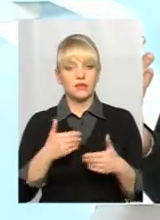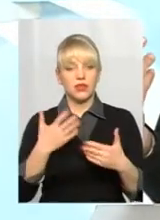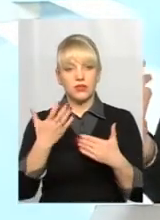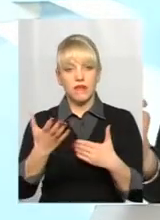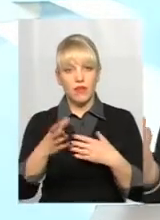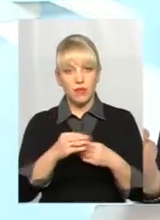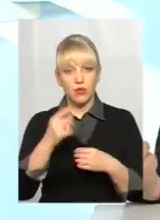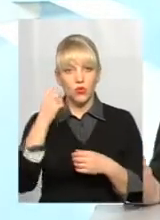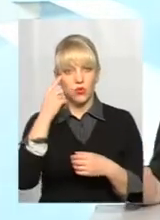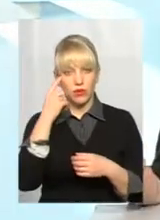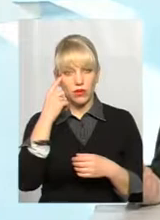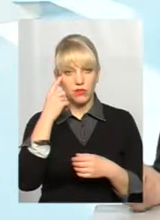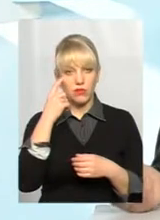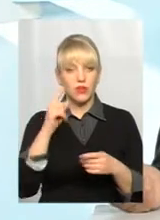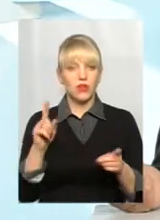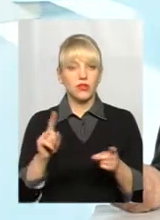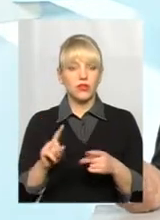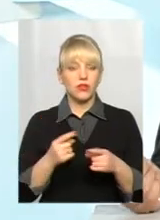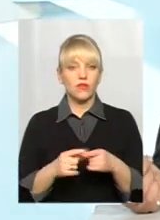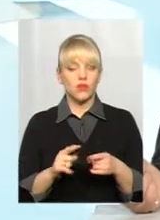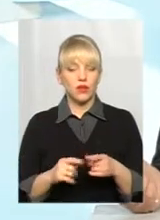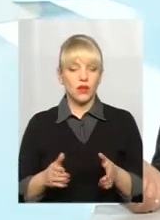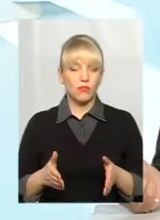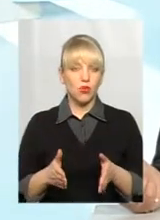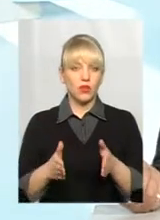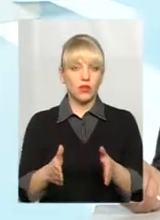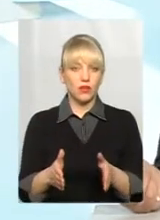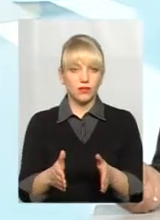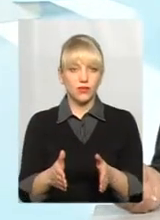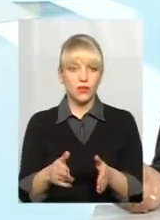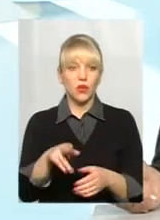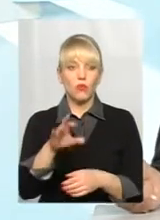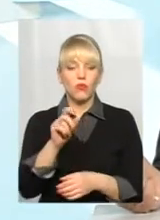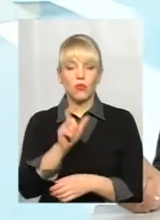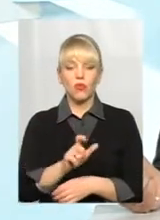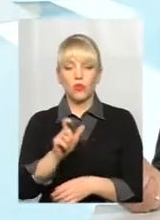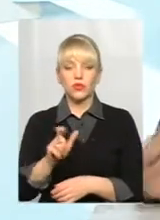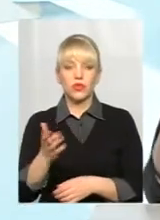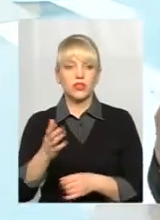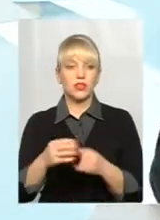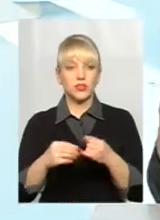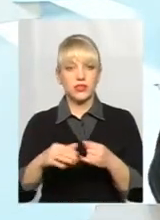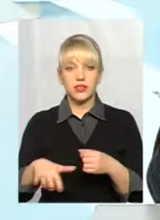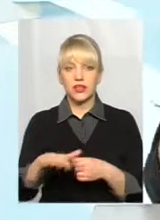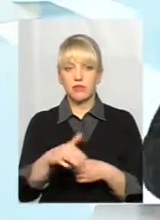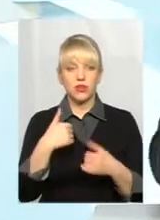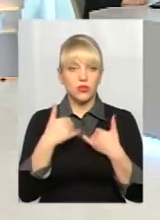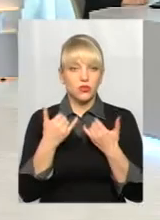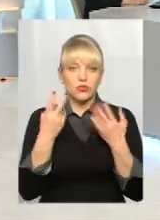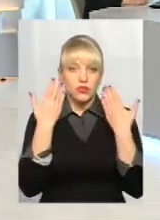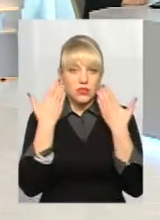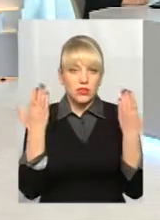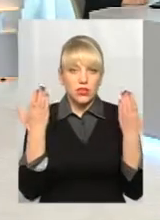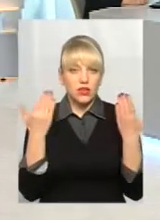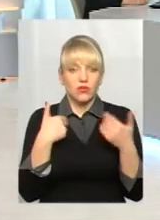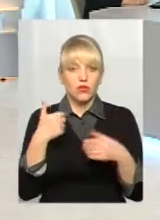думаємо, так? Що вона пройде по людських там якихось землях. Я сьогодні не знаю. От вчора ми